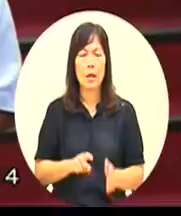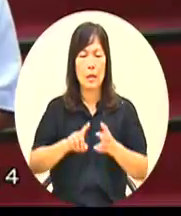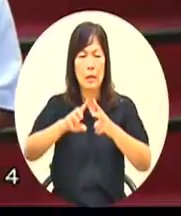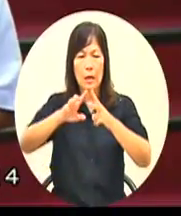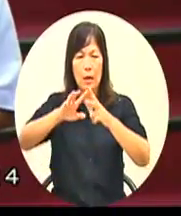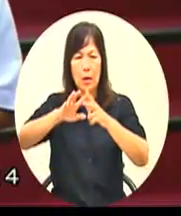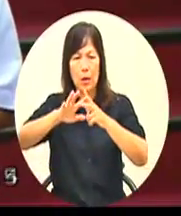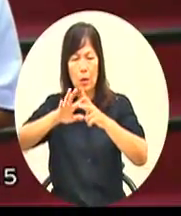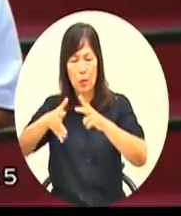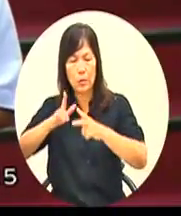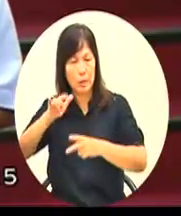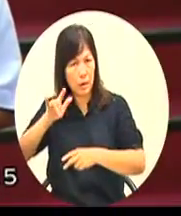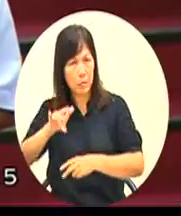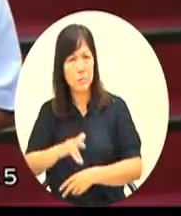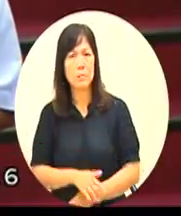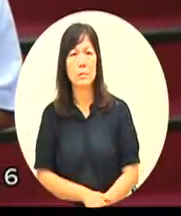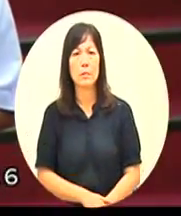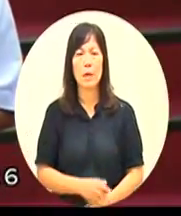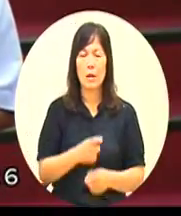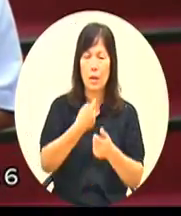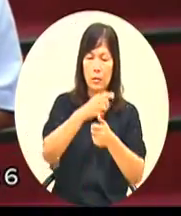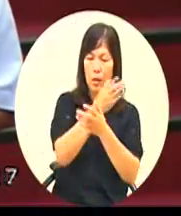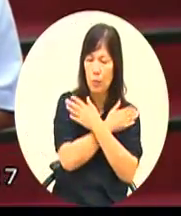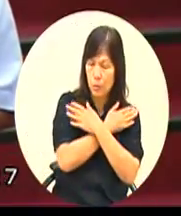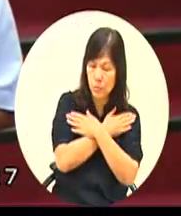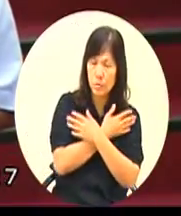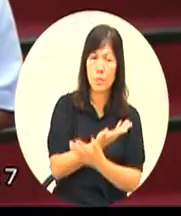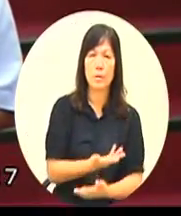师教幼稚园的